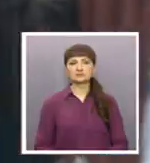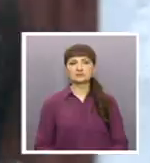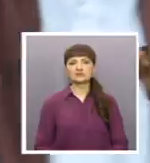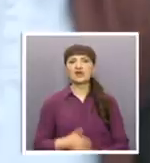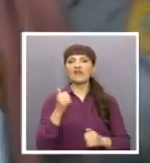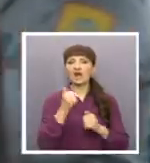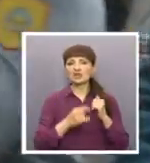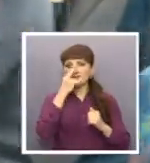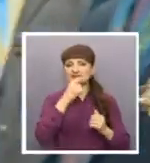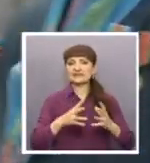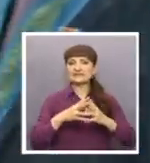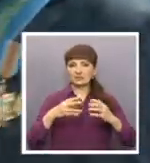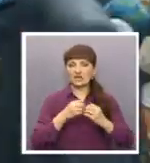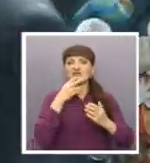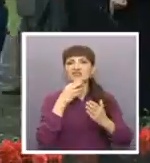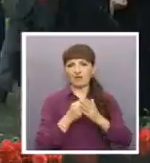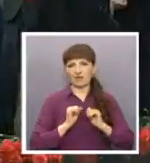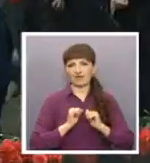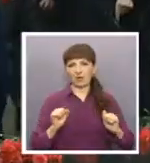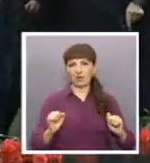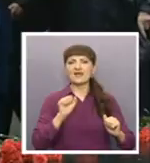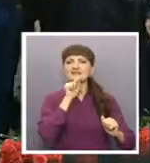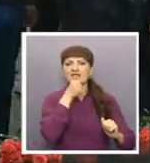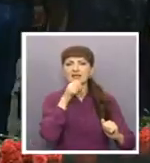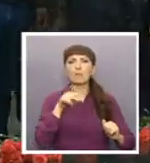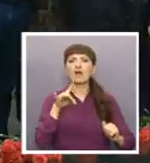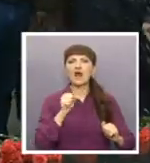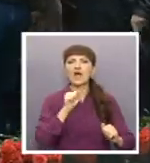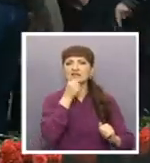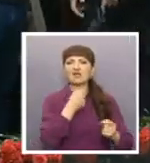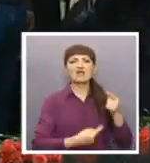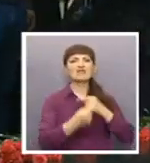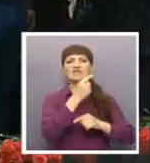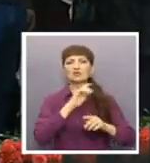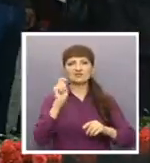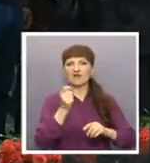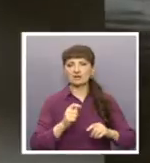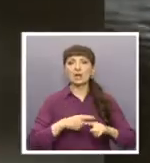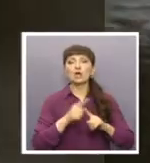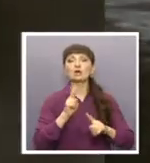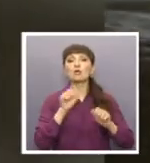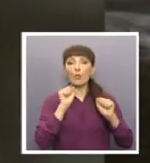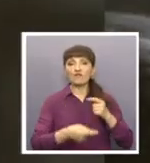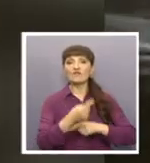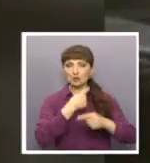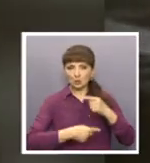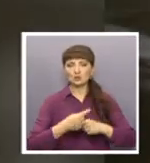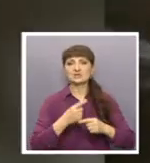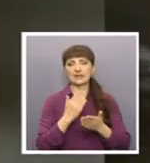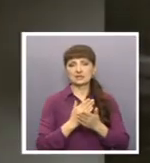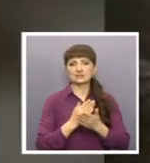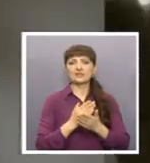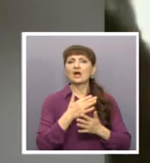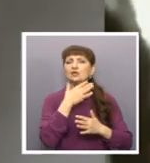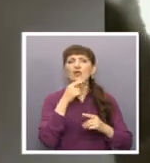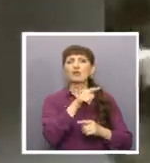Почти в каждой казахстанской семье свои герои. Деды и прадеды, не пришедшие с войны, или те, кто сумел это сделать и вернулся. Но как